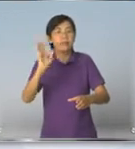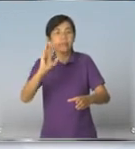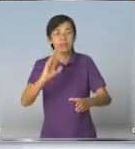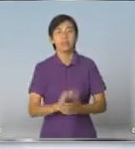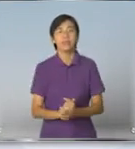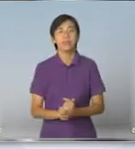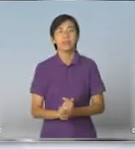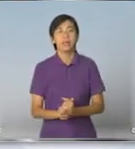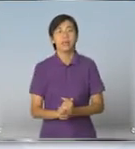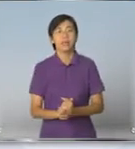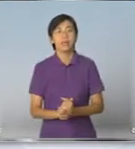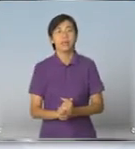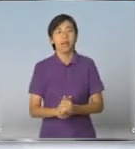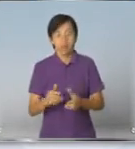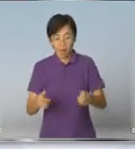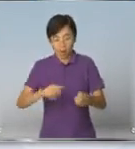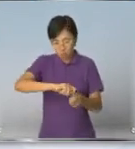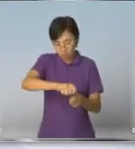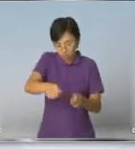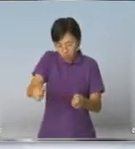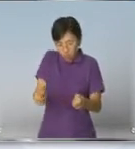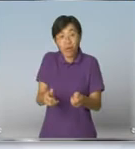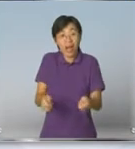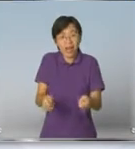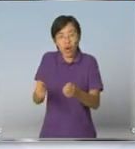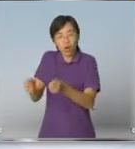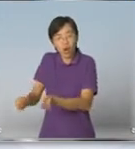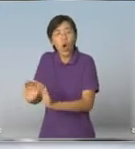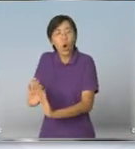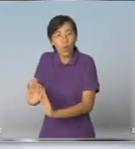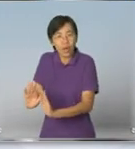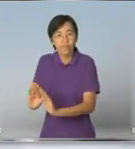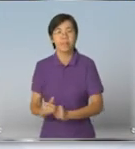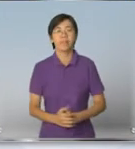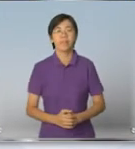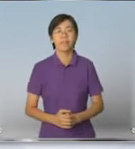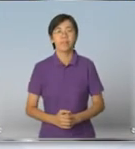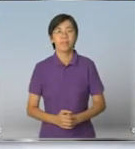เสร็จแล้วเราก็จะนำไปพักไว้ให้เย็นนะครับงั้นเดี๋ยวเรามาพบกับขั้นตอนต่อไปเลยครับ